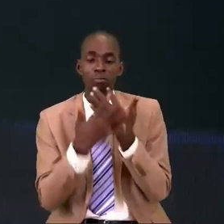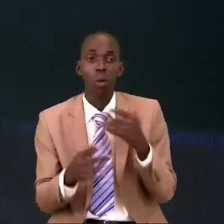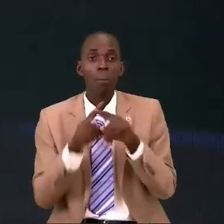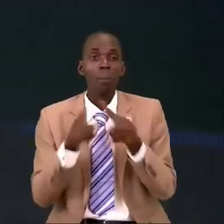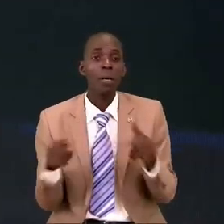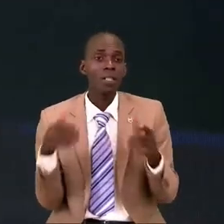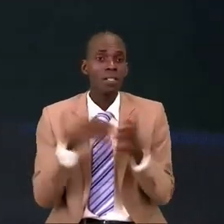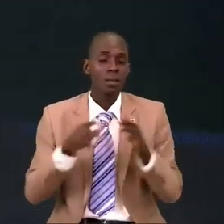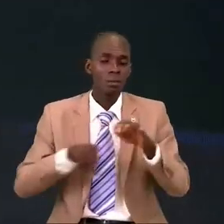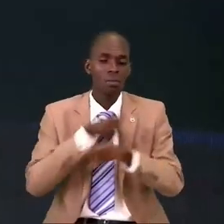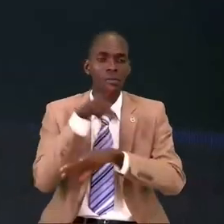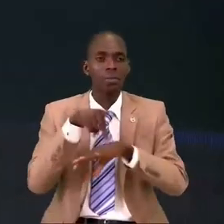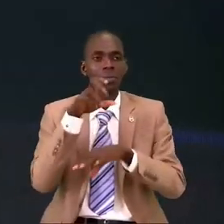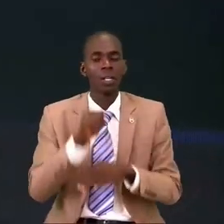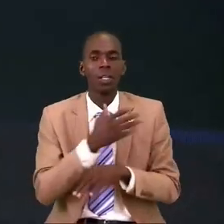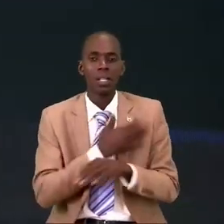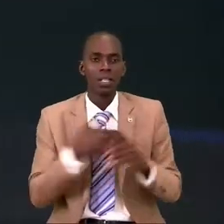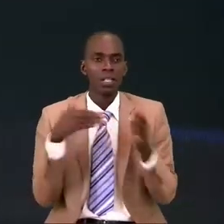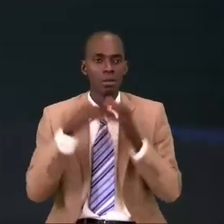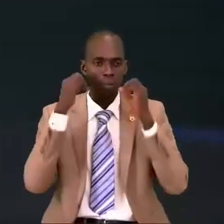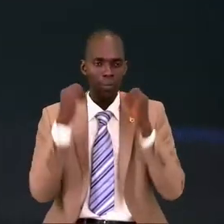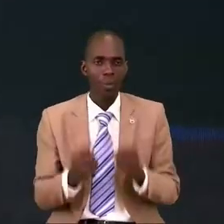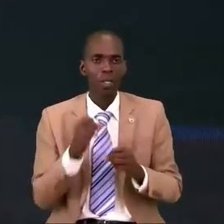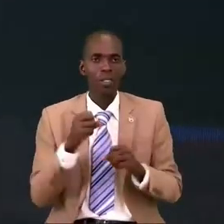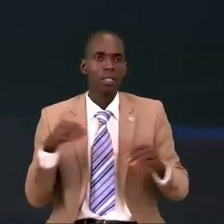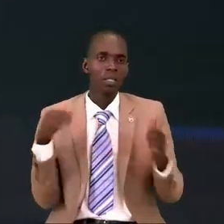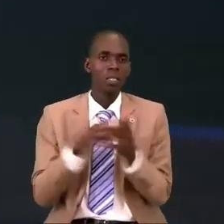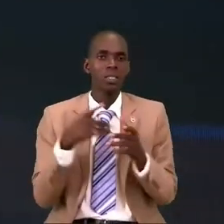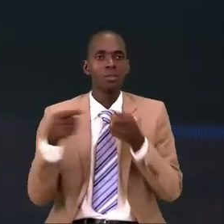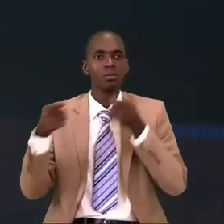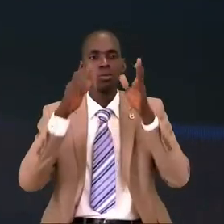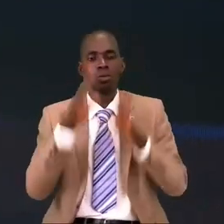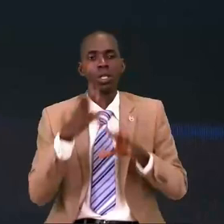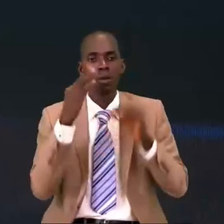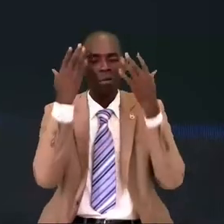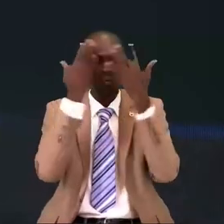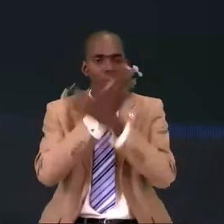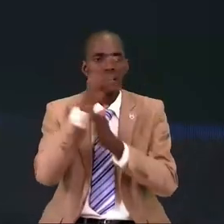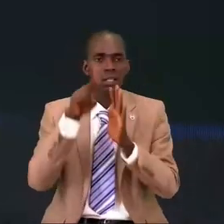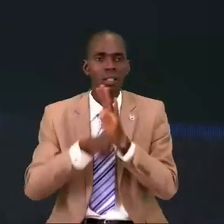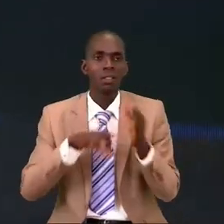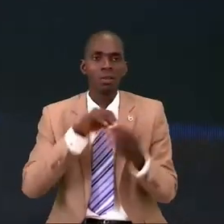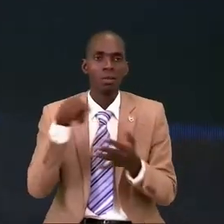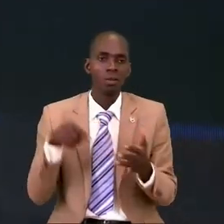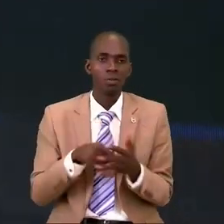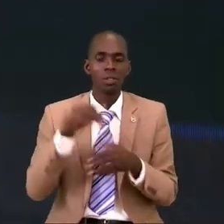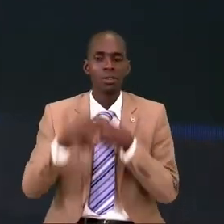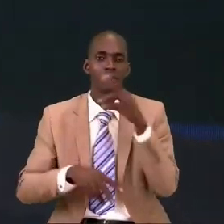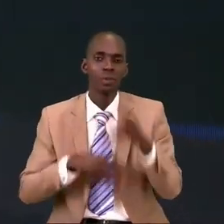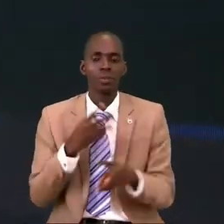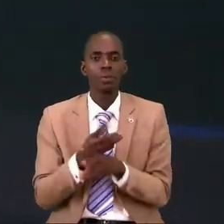les princes de ce monde de ténèbres, contre les esprits méchants dans les